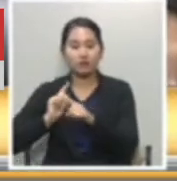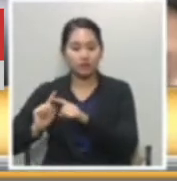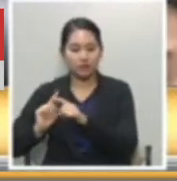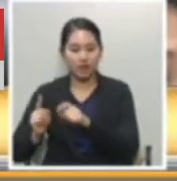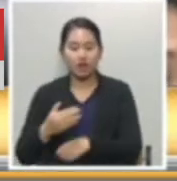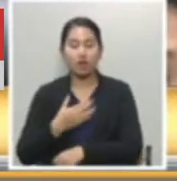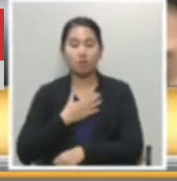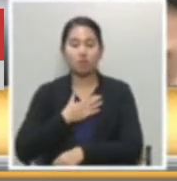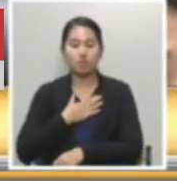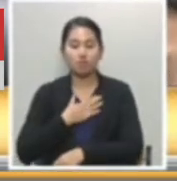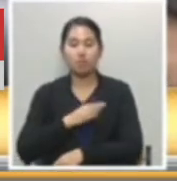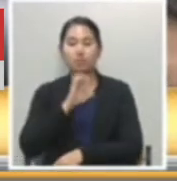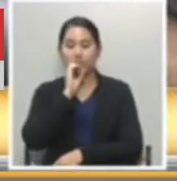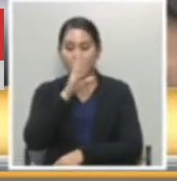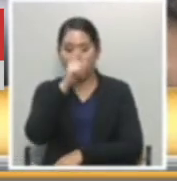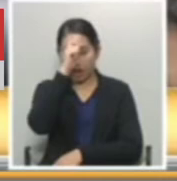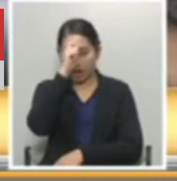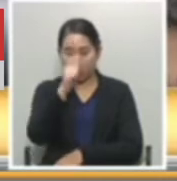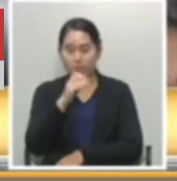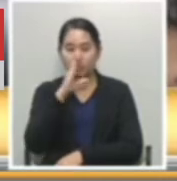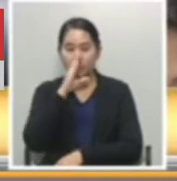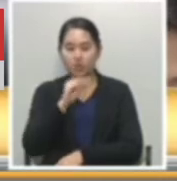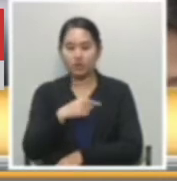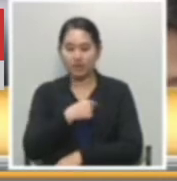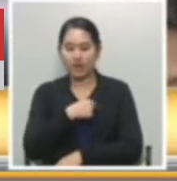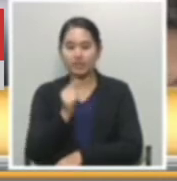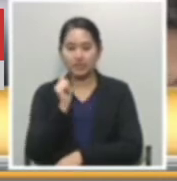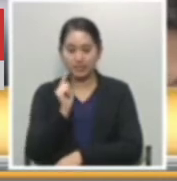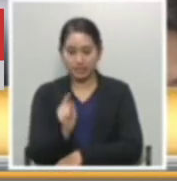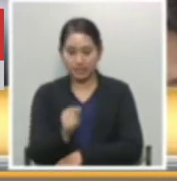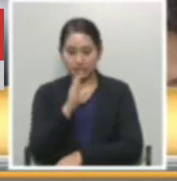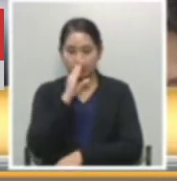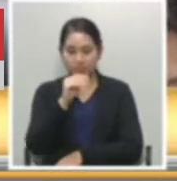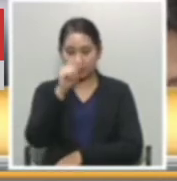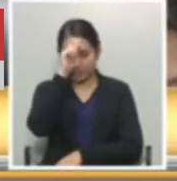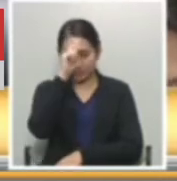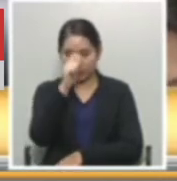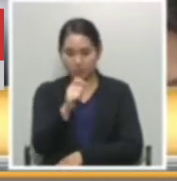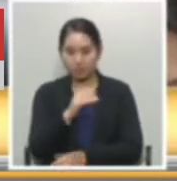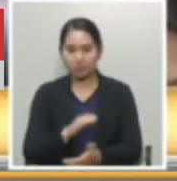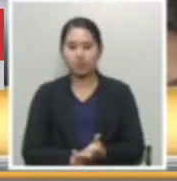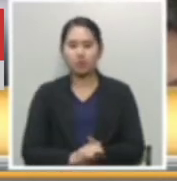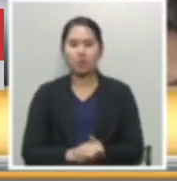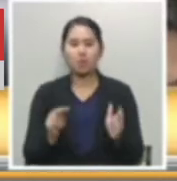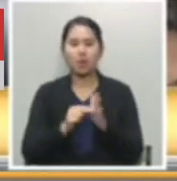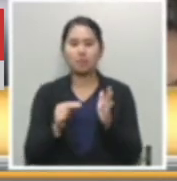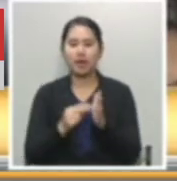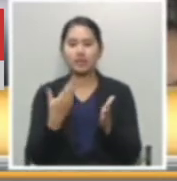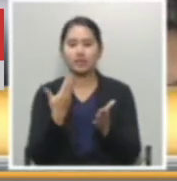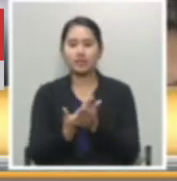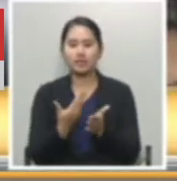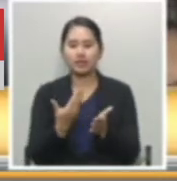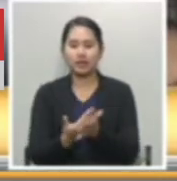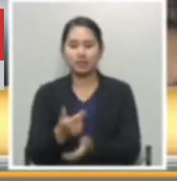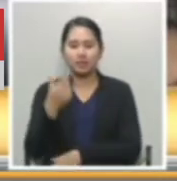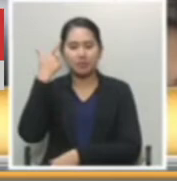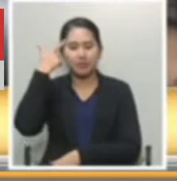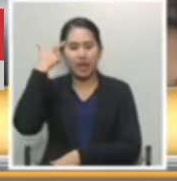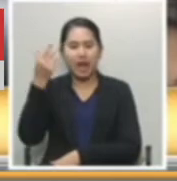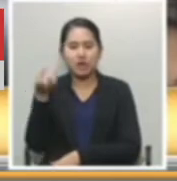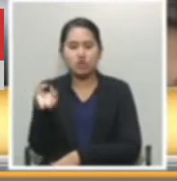านประธานด้วยความเคารพนะครับด้วยความจริงใจและด้วยความเห็นใจนะครับก็บอกเป็นว่าเป็นการใช้เงินที่ฉลาดน้อยที่สุดอีกครั้